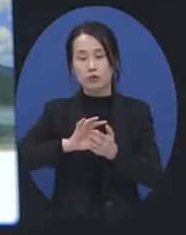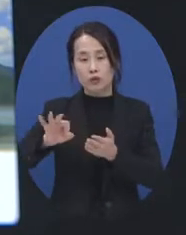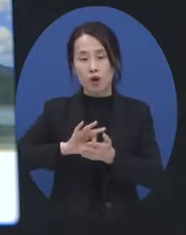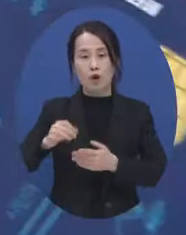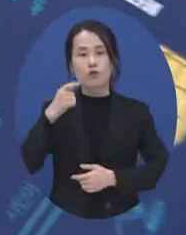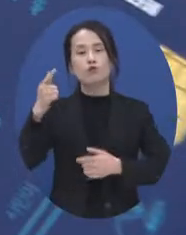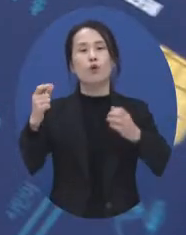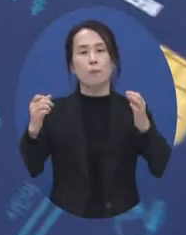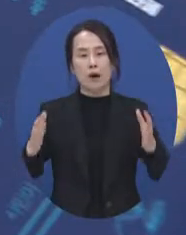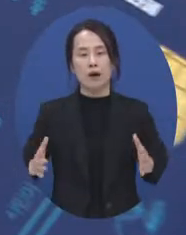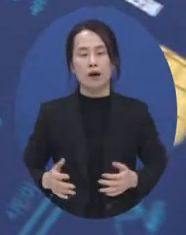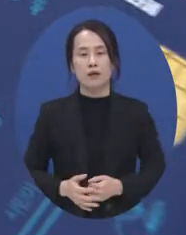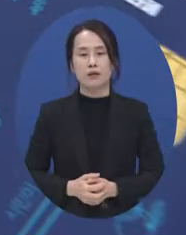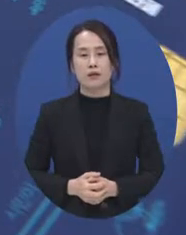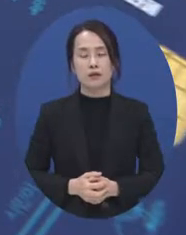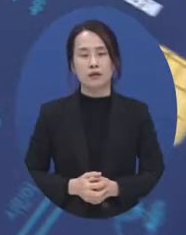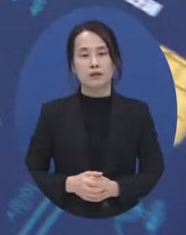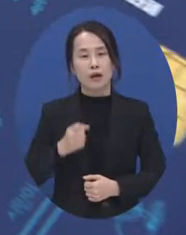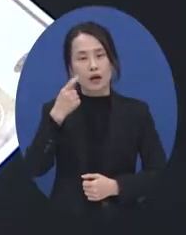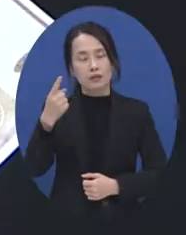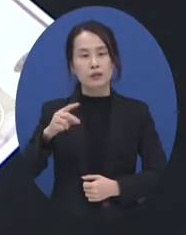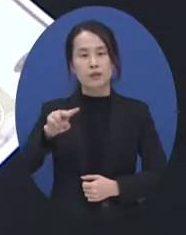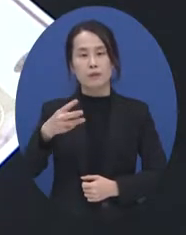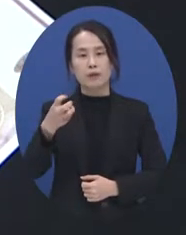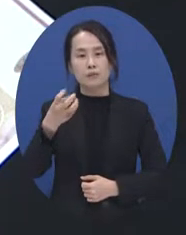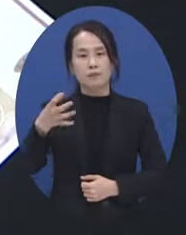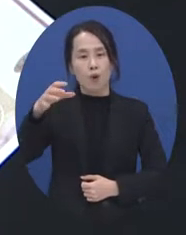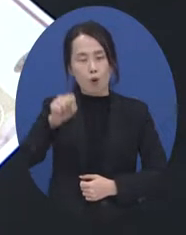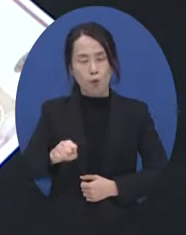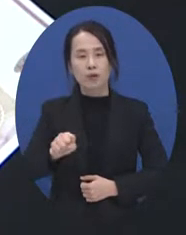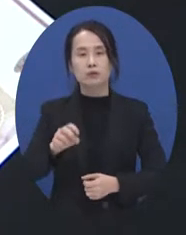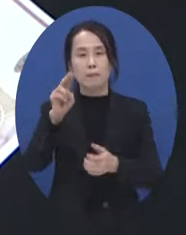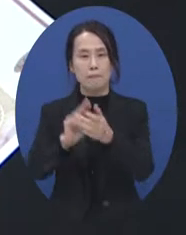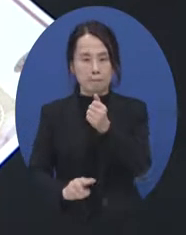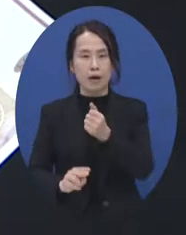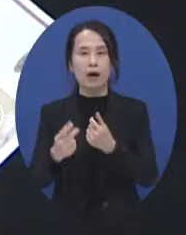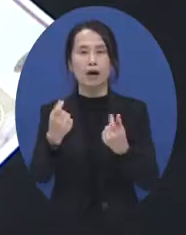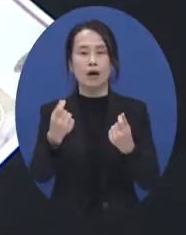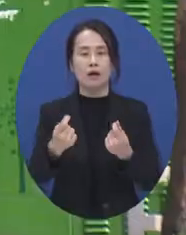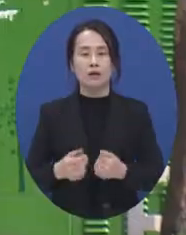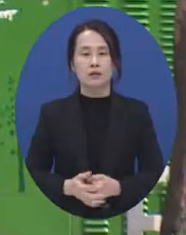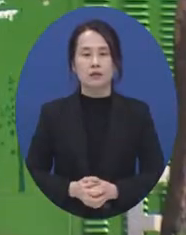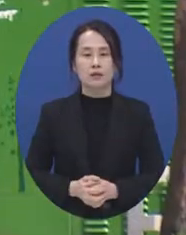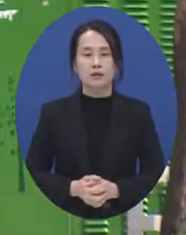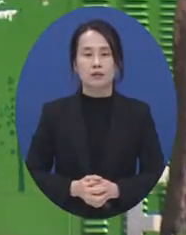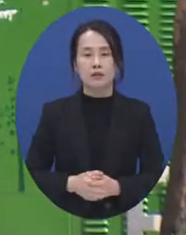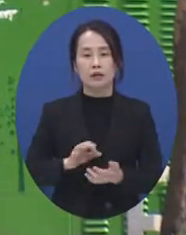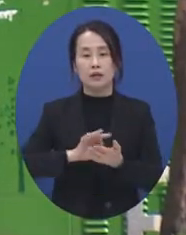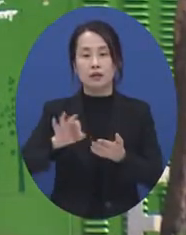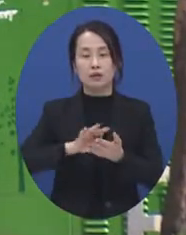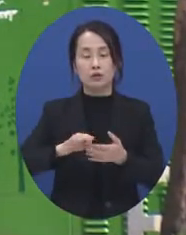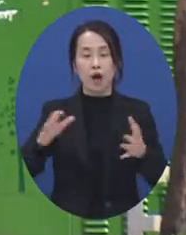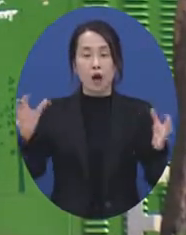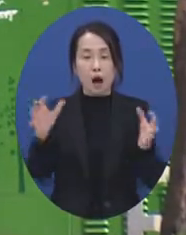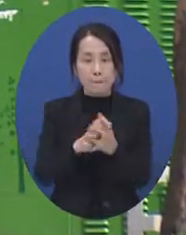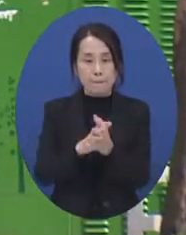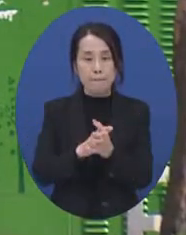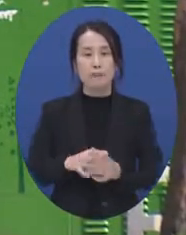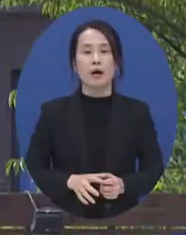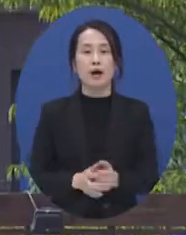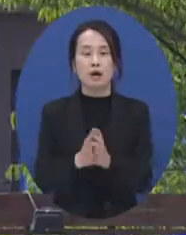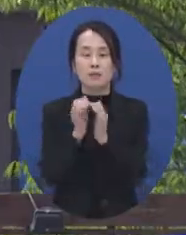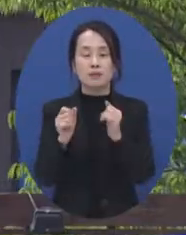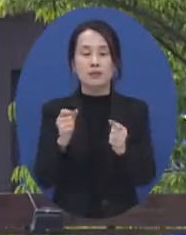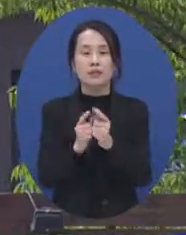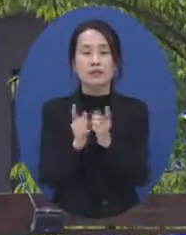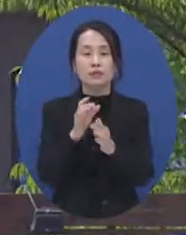불과 6개월. 따지면 한 달에 230억 원씩 팔린 셈입니다. 경기도가 사용 실적 등을 집계한 결과 도민이